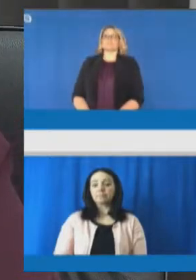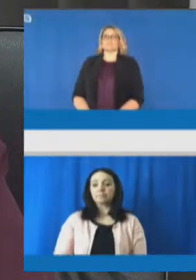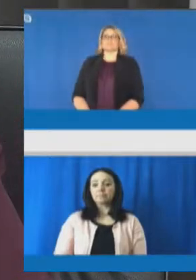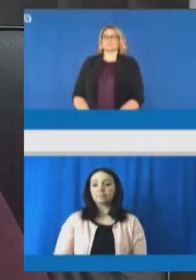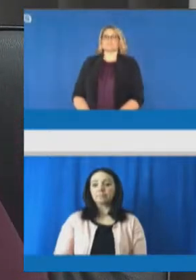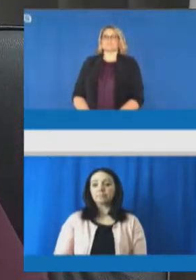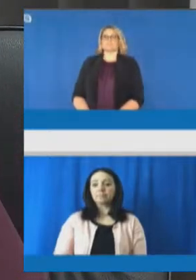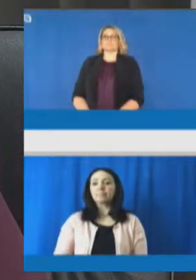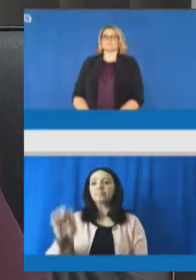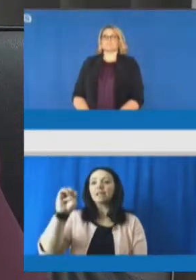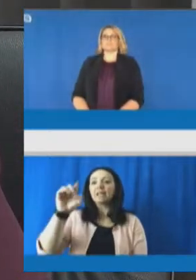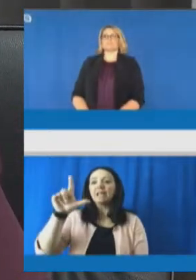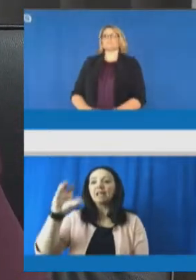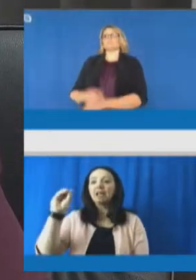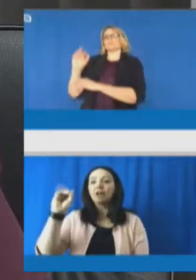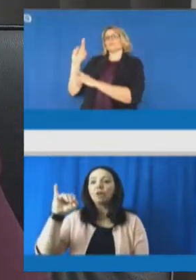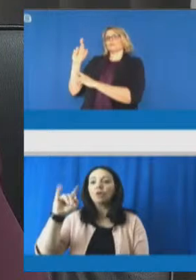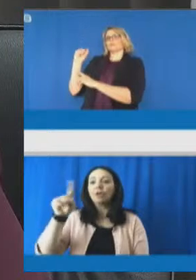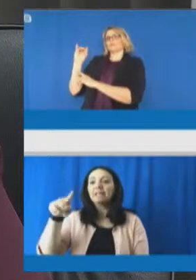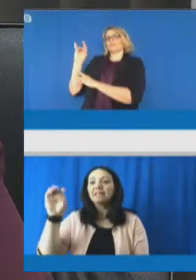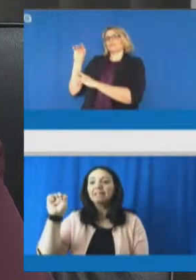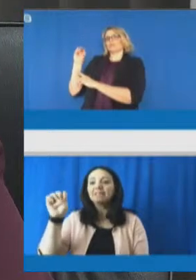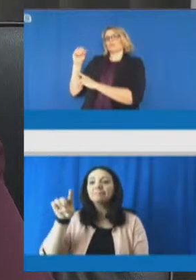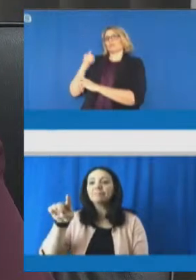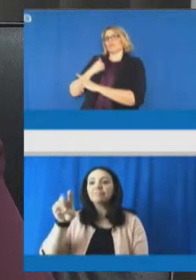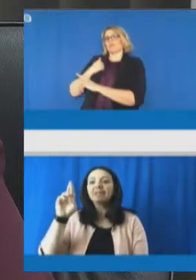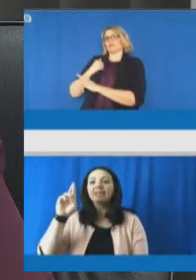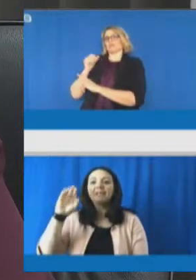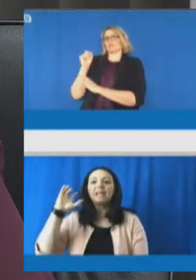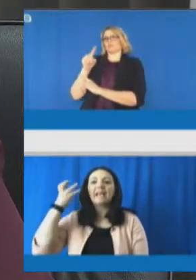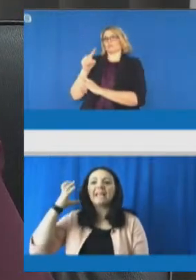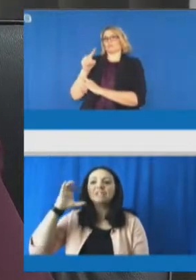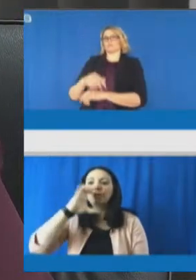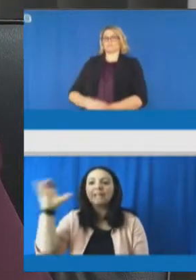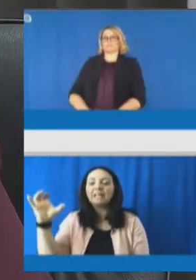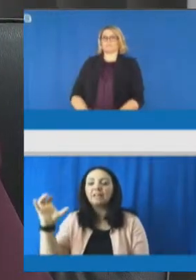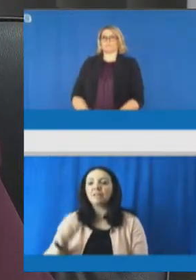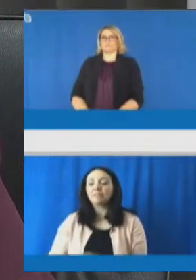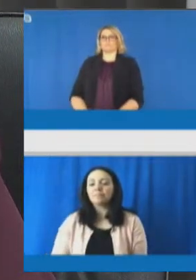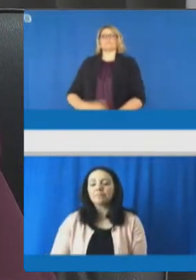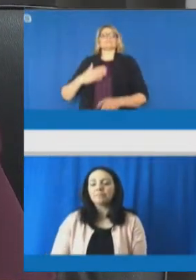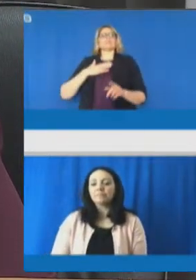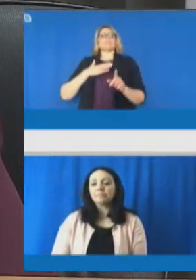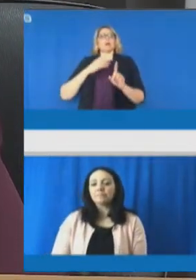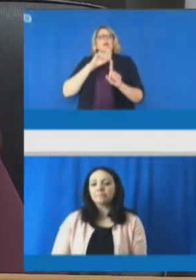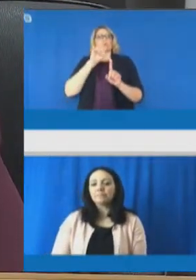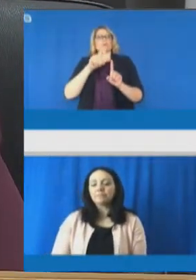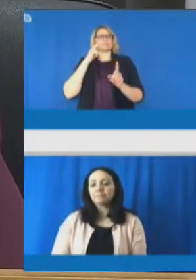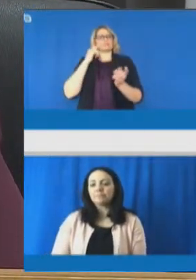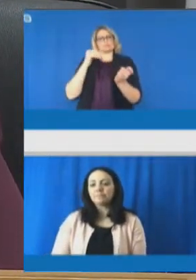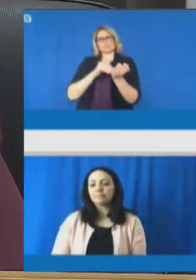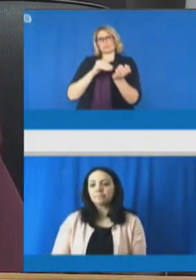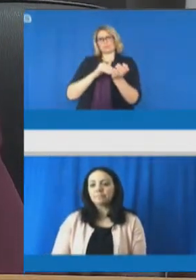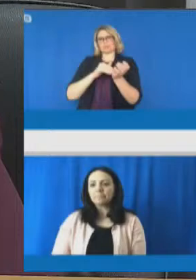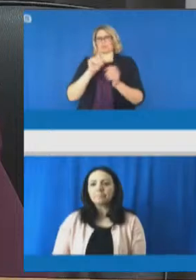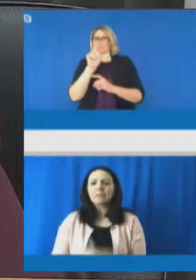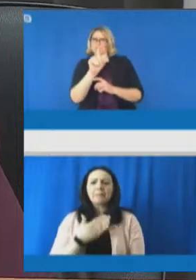des autres provinces et territoires? C'est que si la planification est bien faite, au niveau